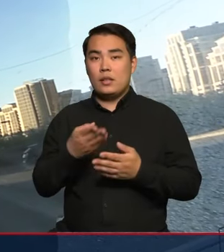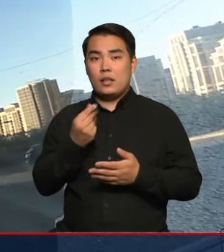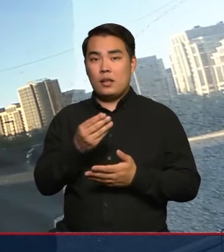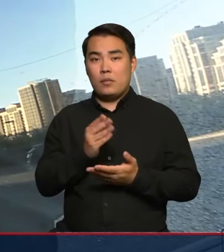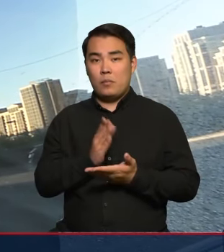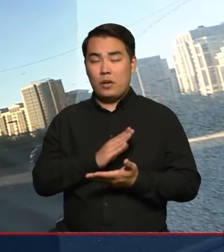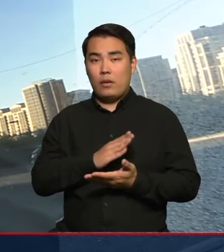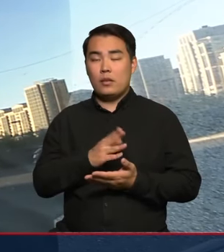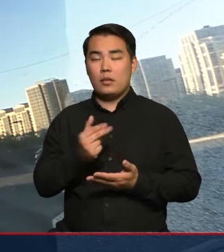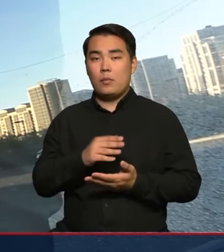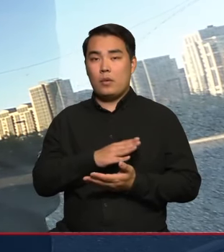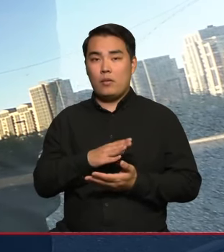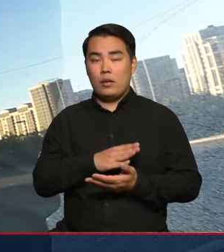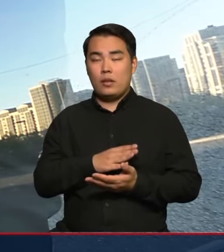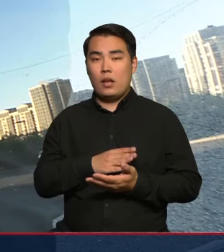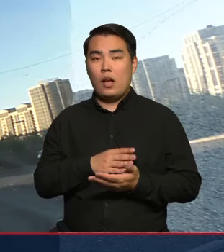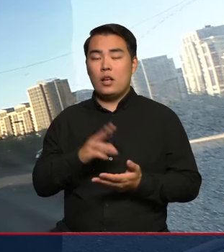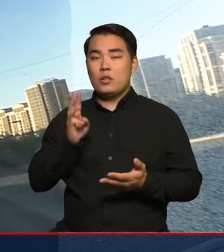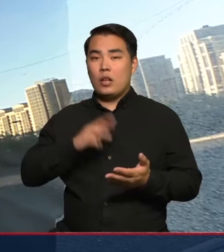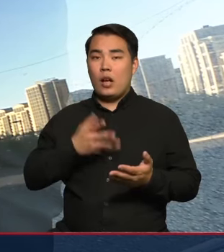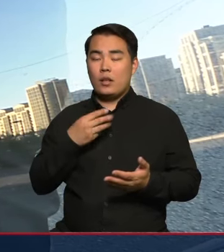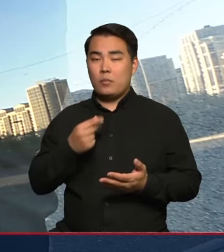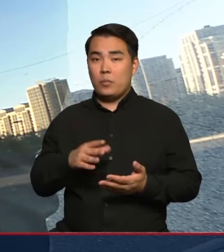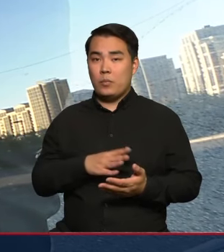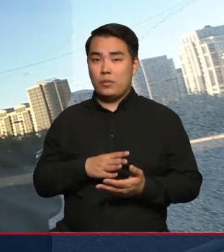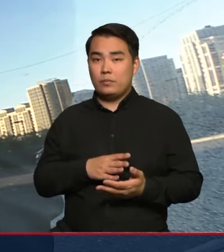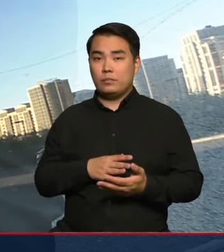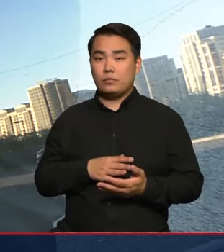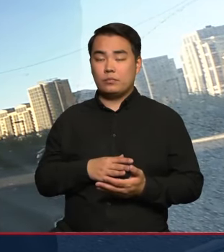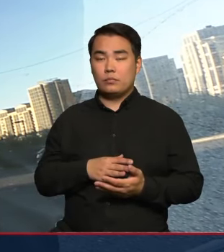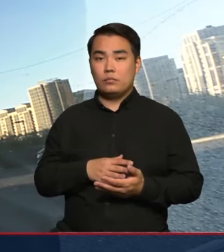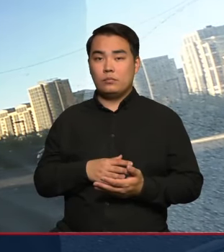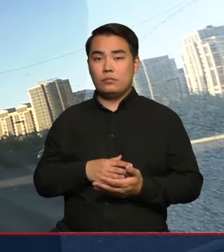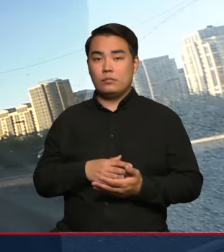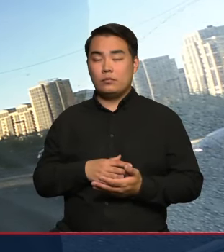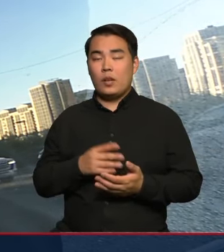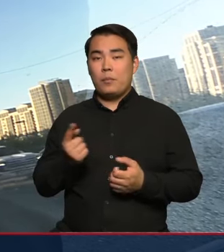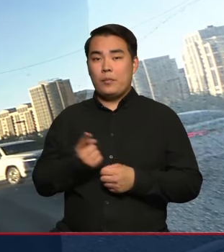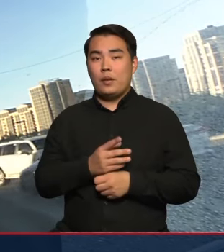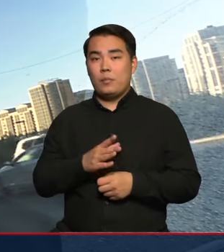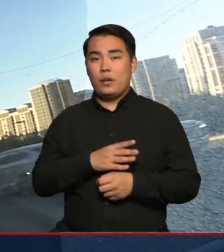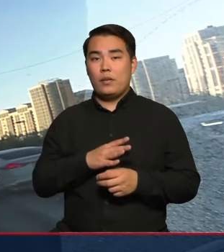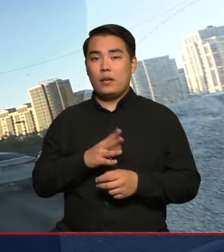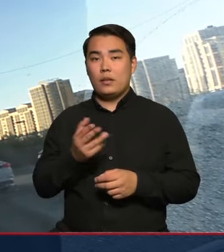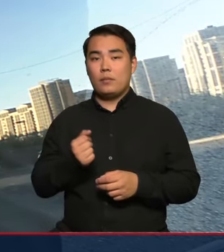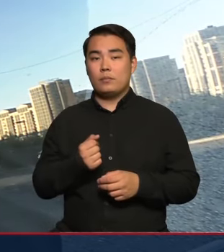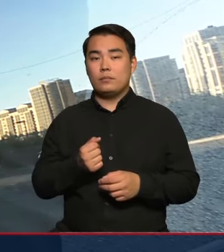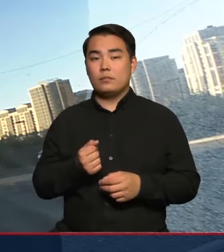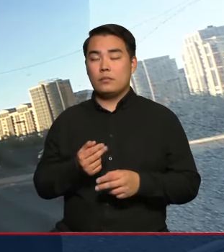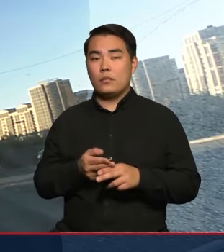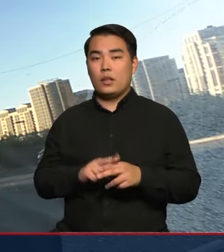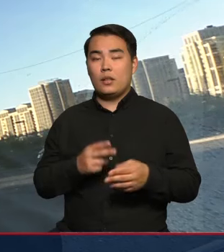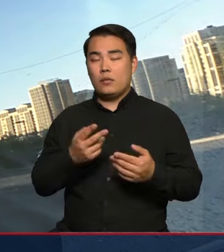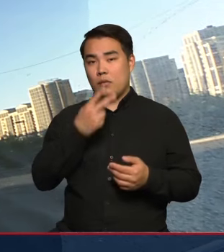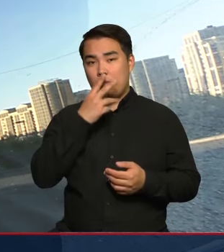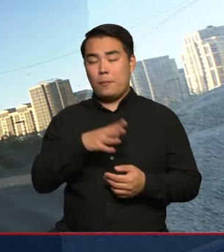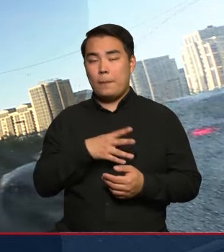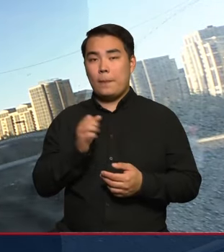бе? Иә, әрине төлеймін. Ал айыппұл төлеген кез болды ма? Бір рет иә болған негізі. Қарасам бір